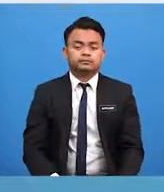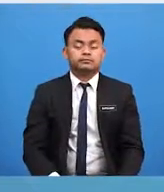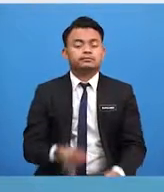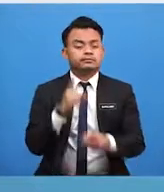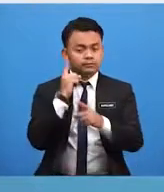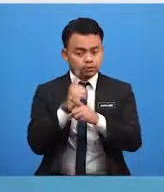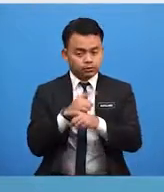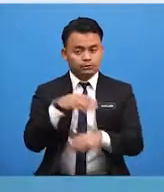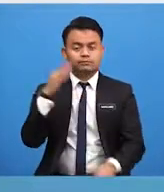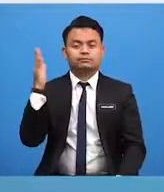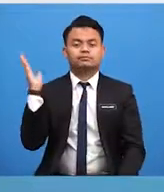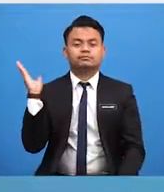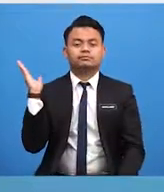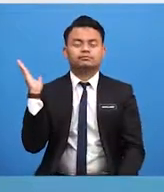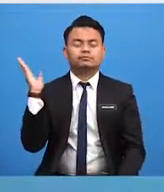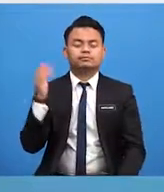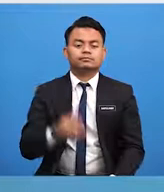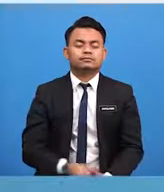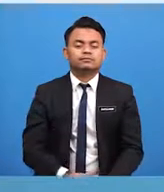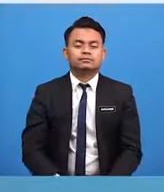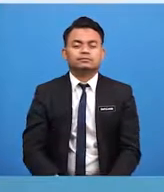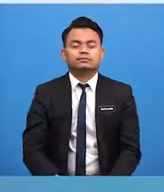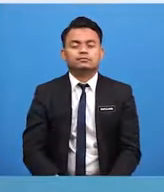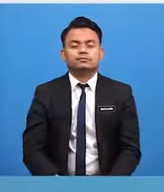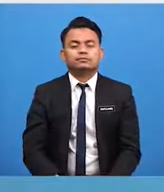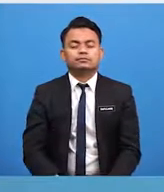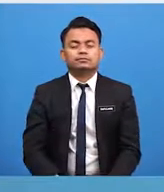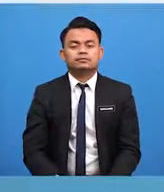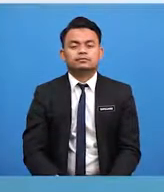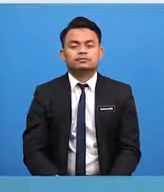Ayam, mirepua, sace atau bokegane.